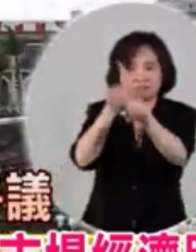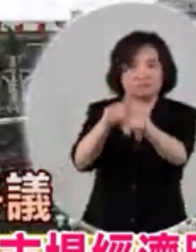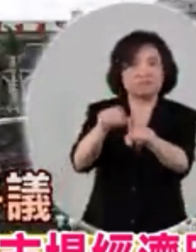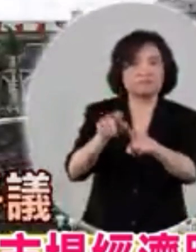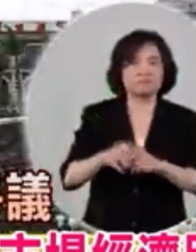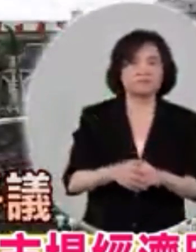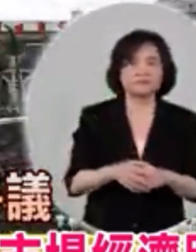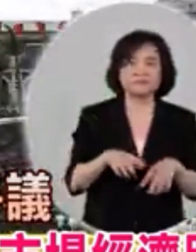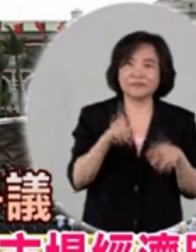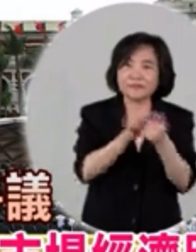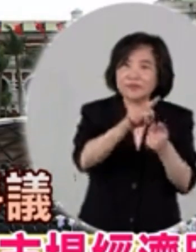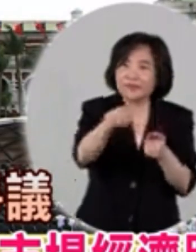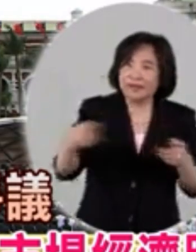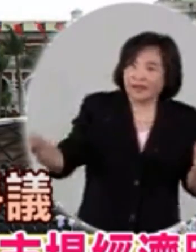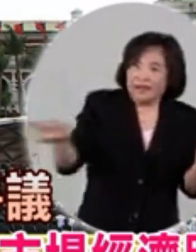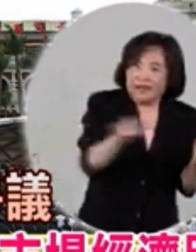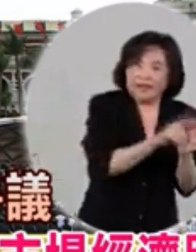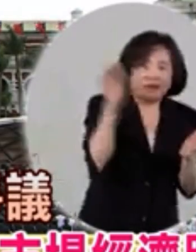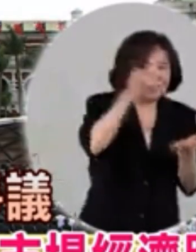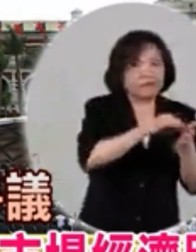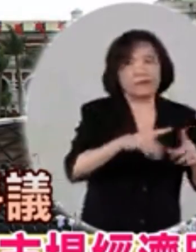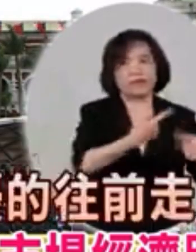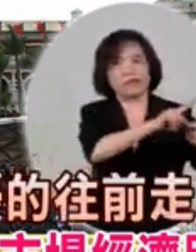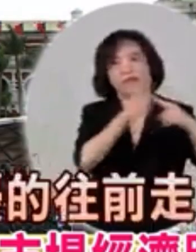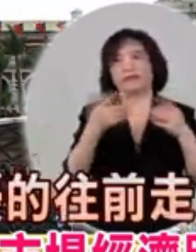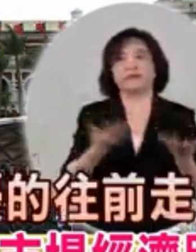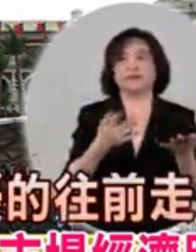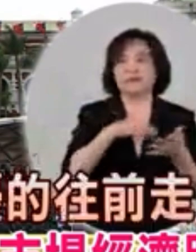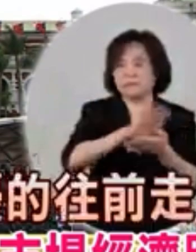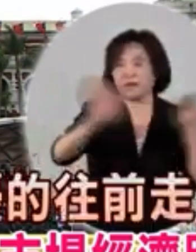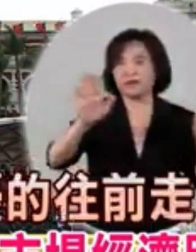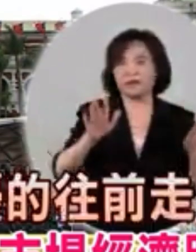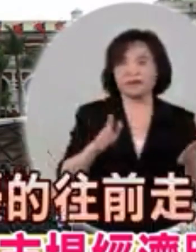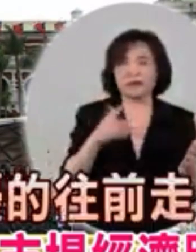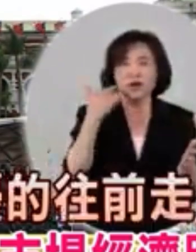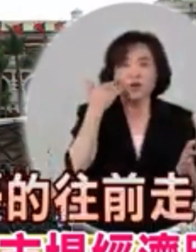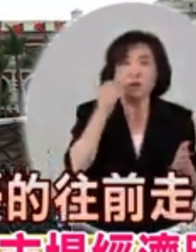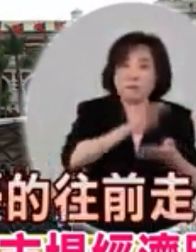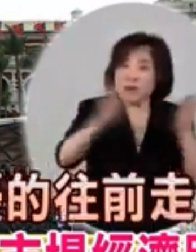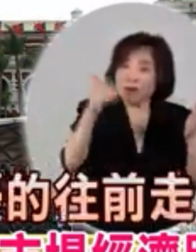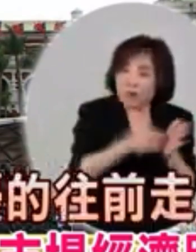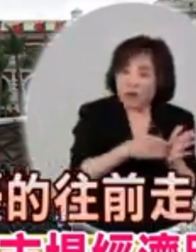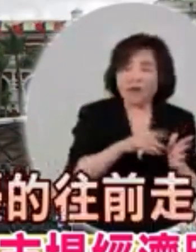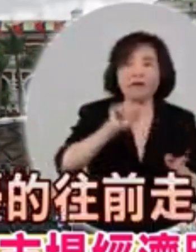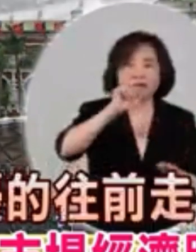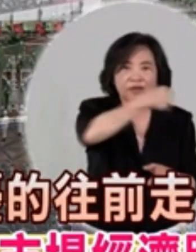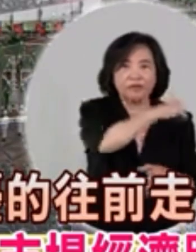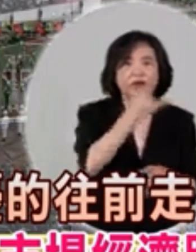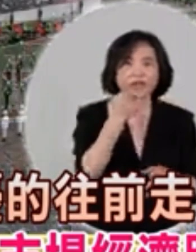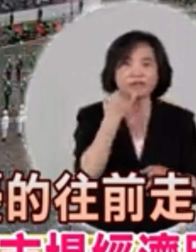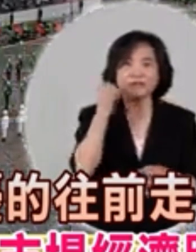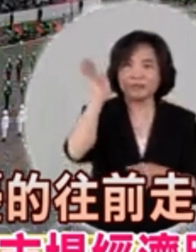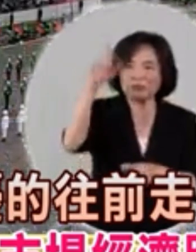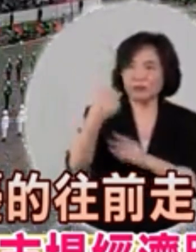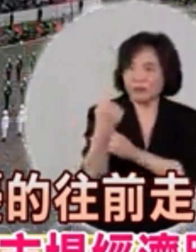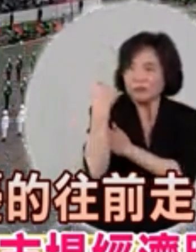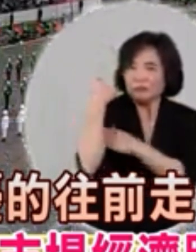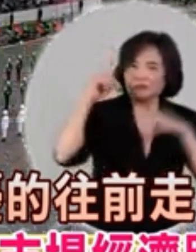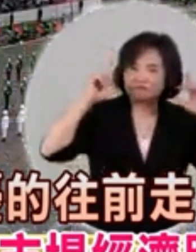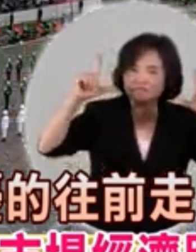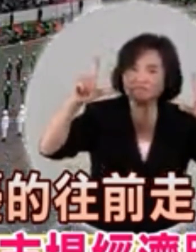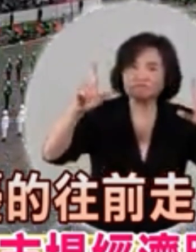化解这些常年的争议，台湾才能够没有后顾之忧地往前